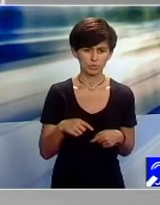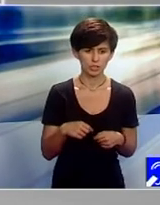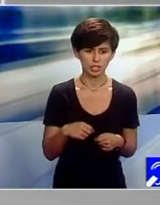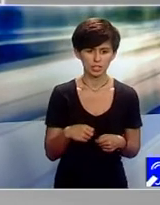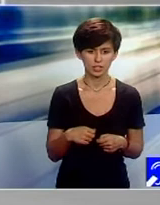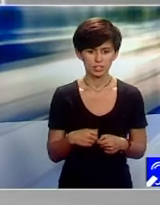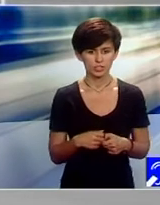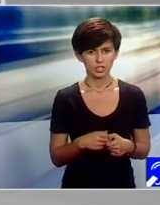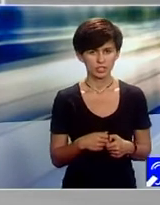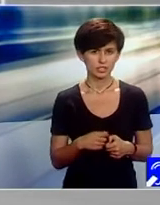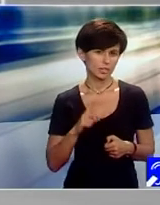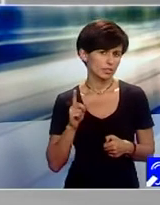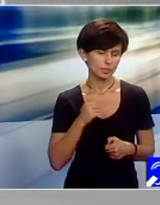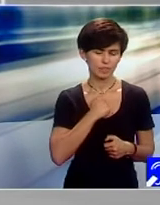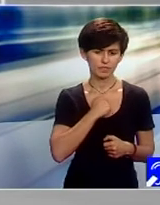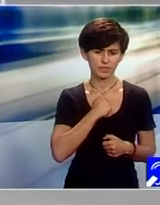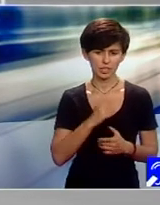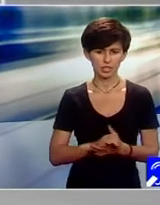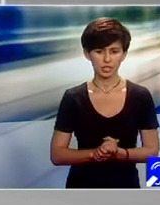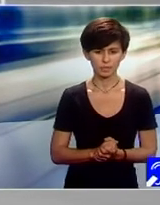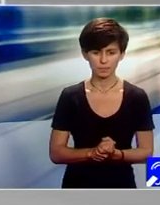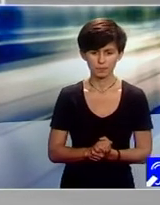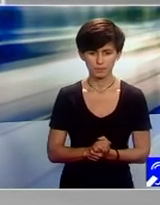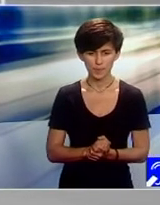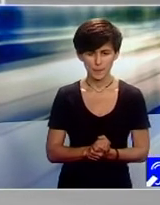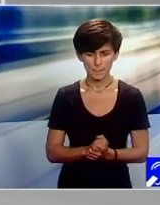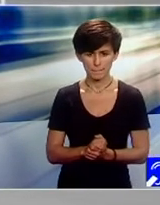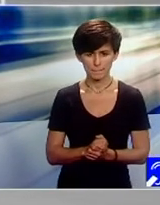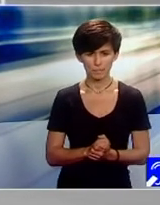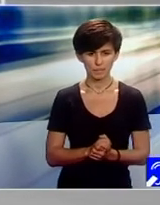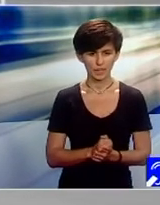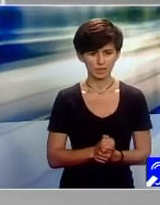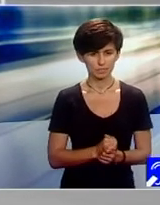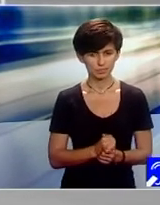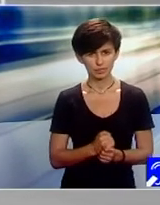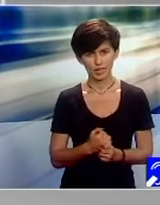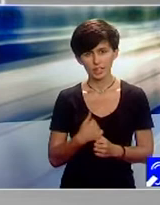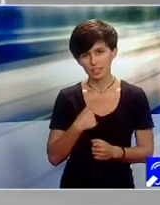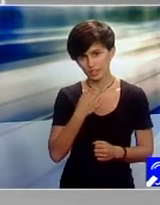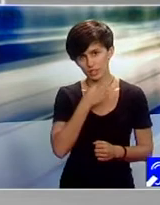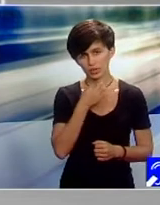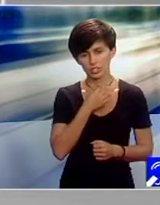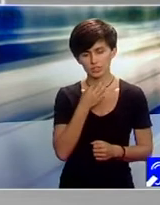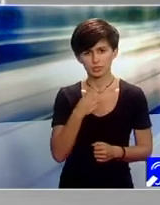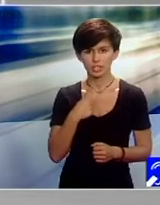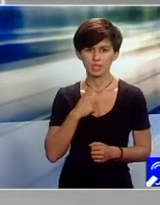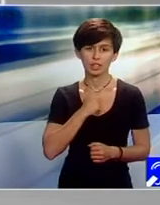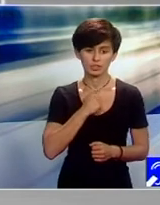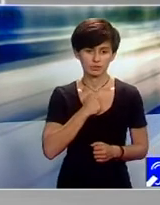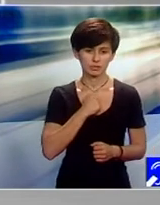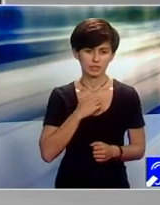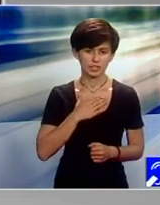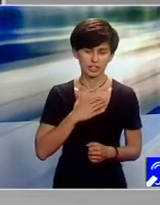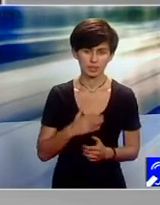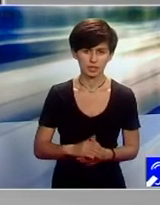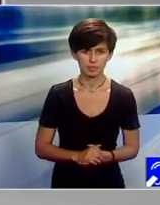taie greața, cum se zice. Sau să-și treacă peste teamă. Da, da, mărturisesc că pe mine, pentru mine... Credeți-mă, m-am gândit